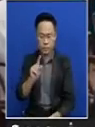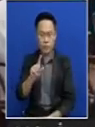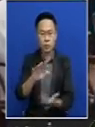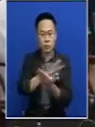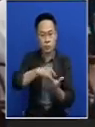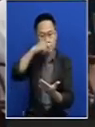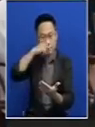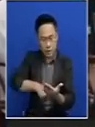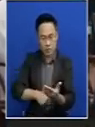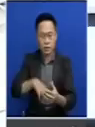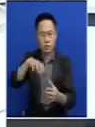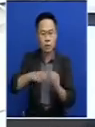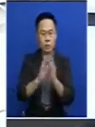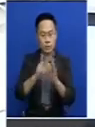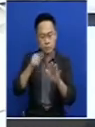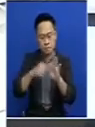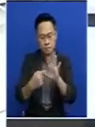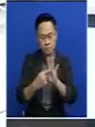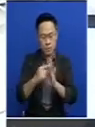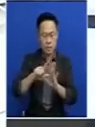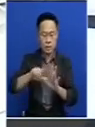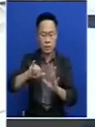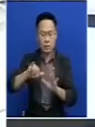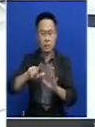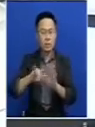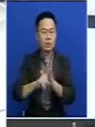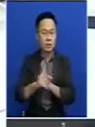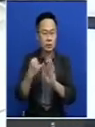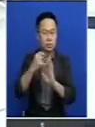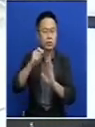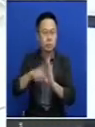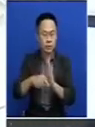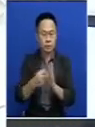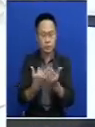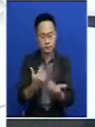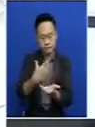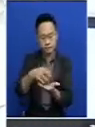21ของประเทศไทยที่วัดป่าเลไลวรวิหารจังหวัดสุพรรณบุรีดิฉันยาดาจักรชัยรายงานค่ะ